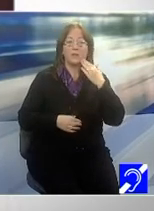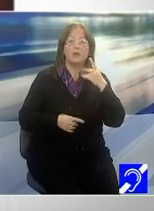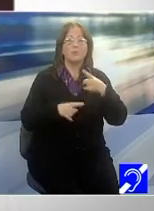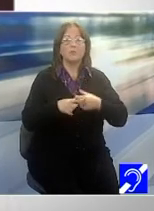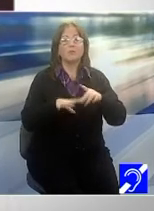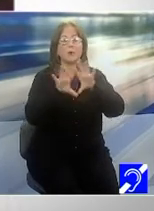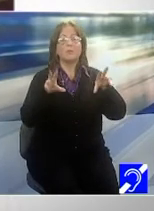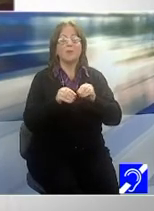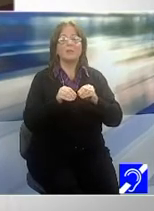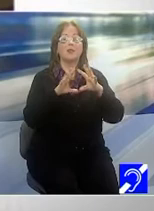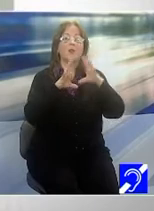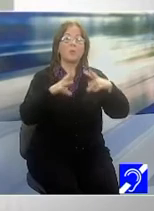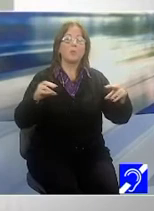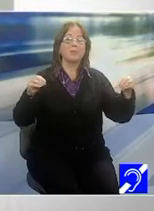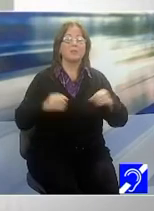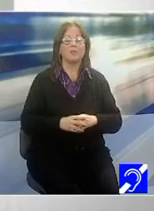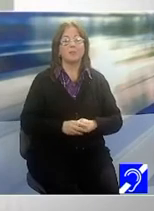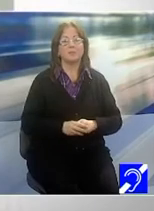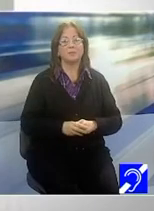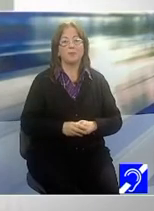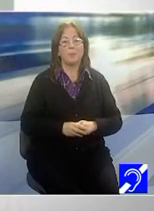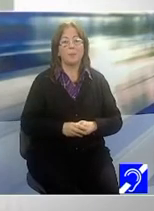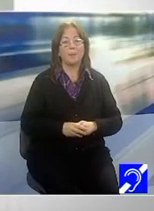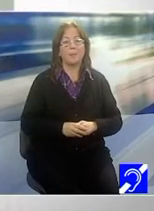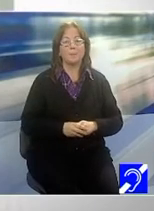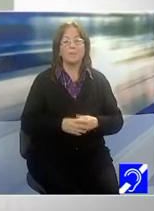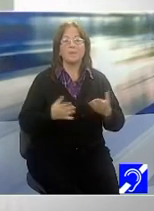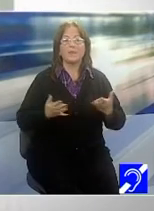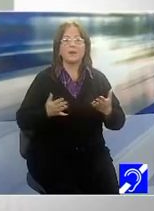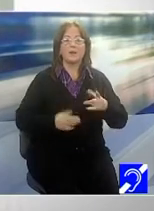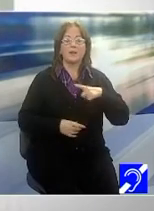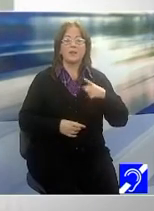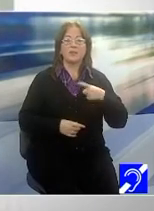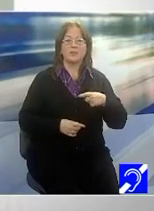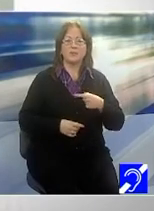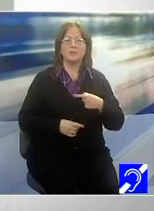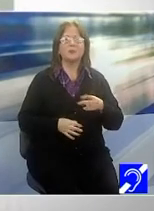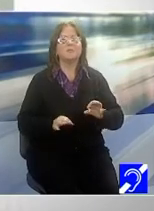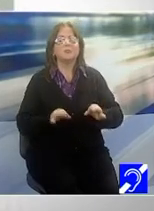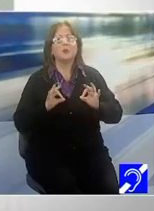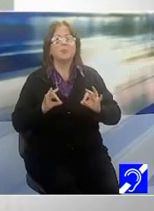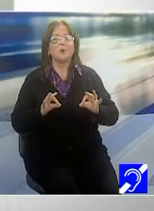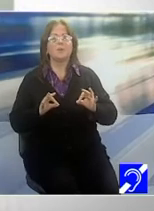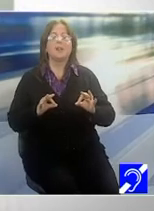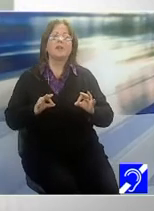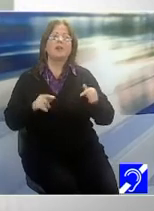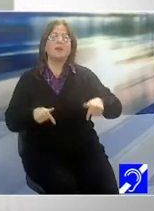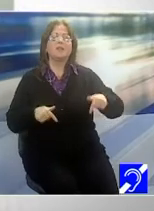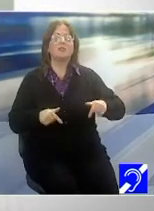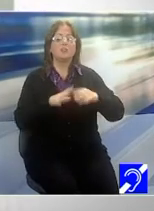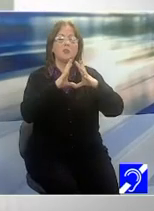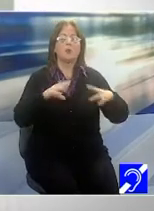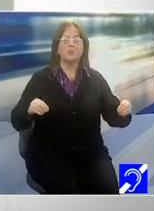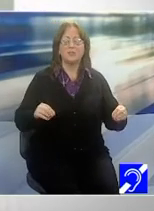sunt aturile României, ale românilor, în opinia dumneavoastră, care sunt neexploatate? Cum